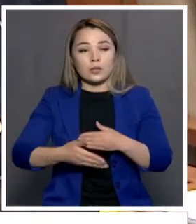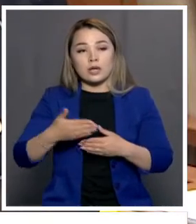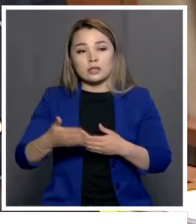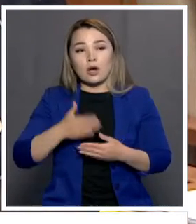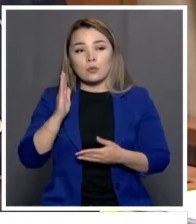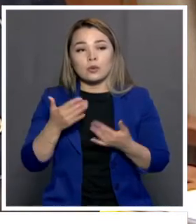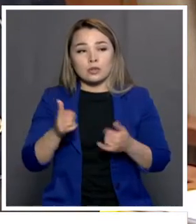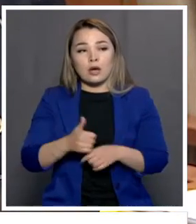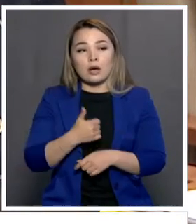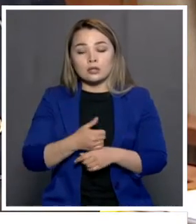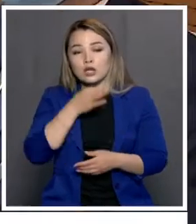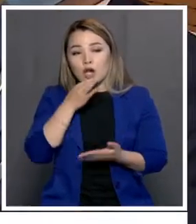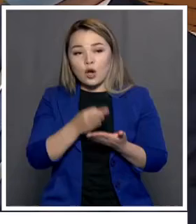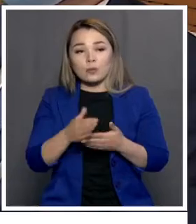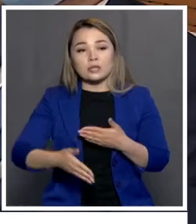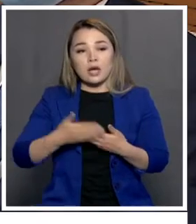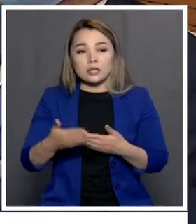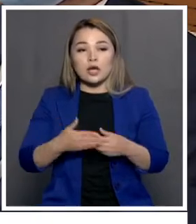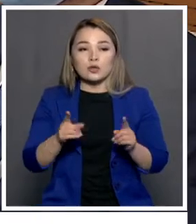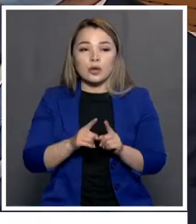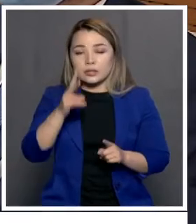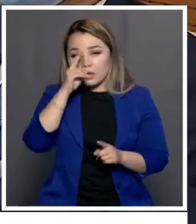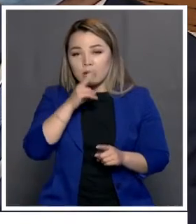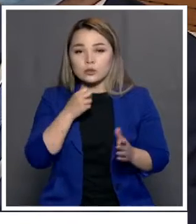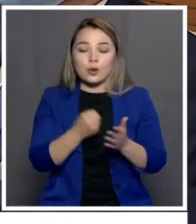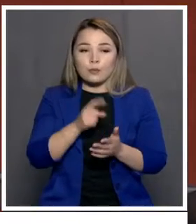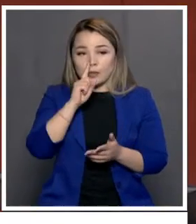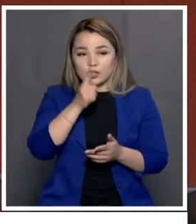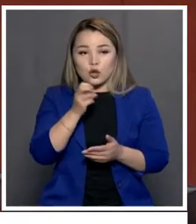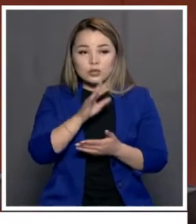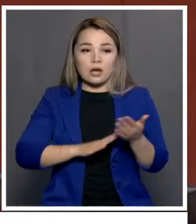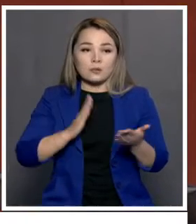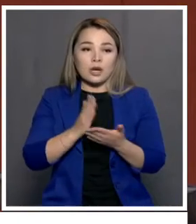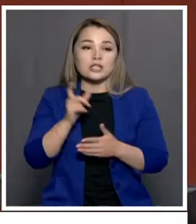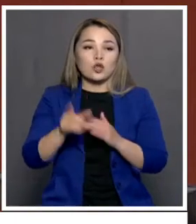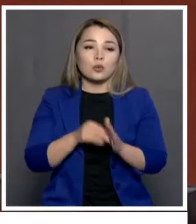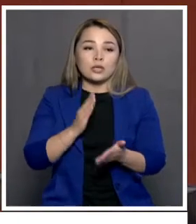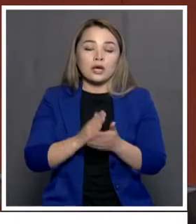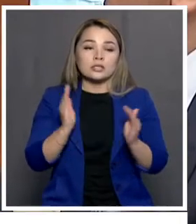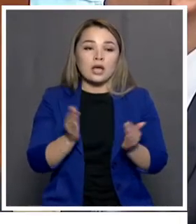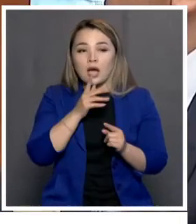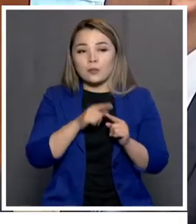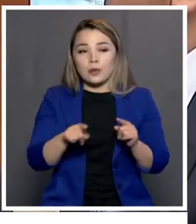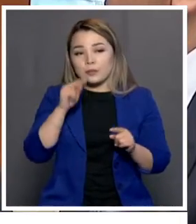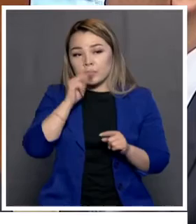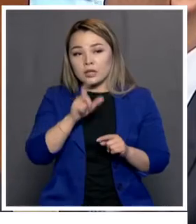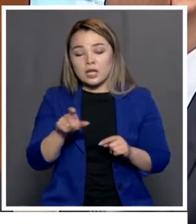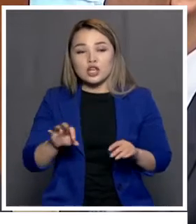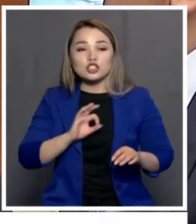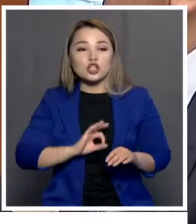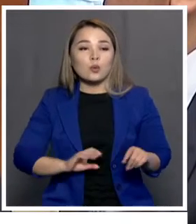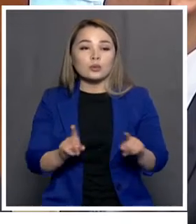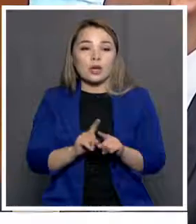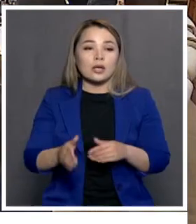тартылады. Оларды әкімшілік жауапкершілікке тарту мерзімі 2 айдан 1 жылға ұзартылды. Депутаттар тым қысқа уақытта кінәлі шенеуніктер